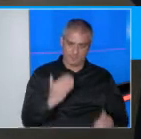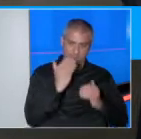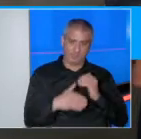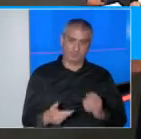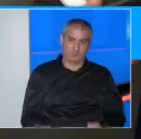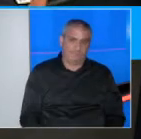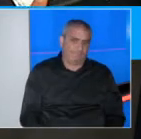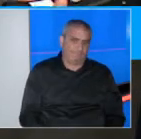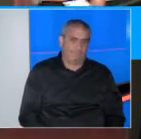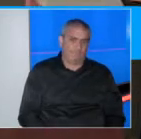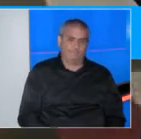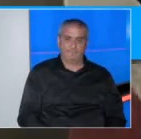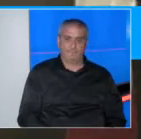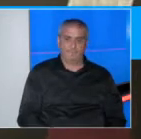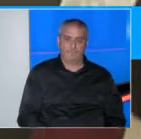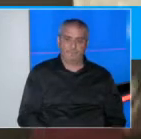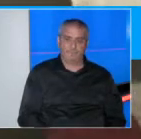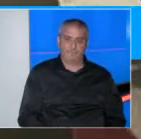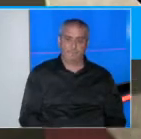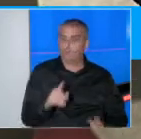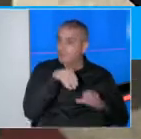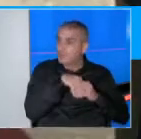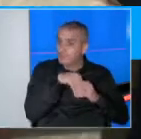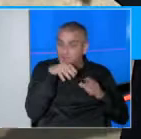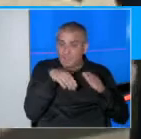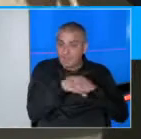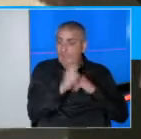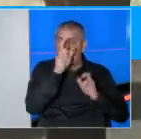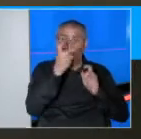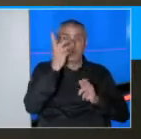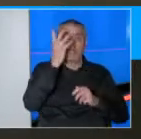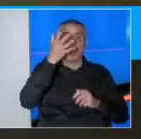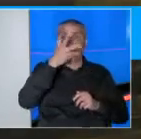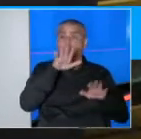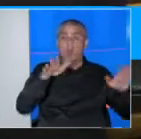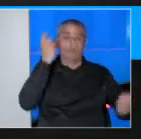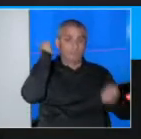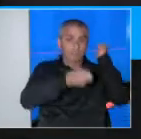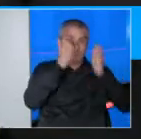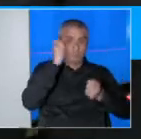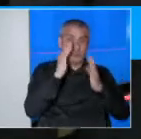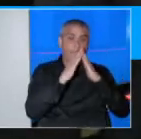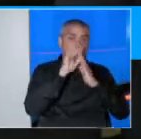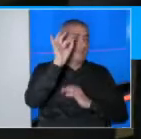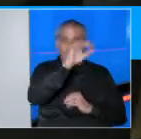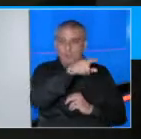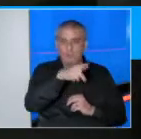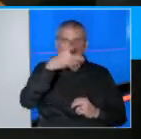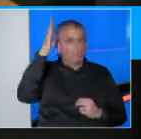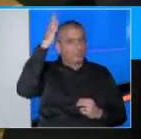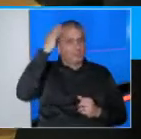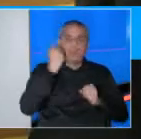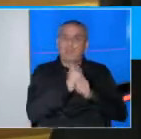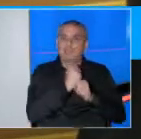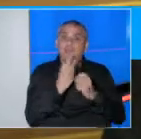של דבר, בנט אמר, הוא איתכם. ישב בממדים, ותושבי אלות חטפו עלות ואבנים ויריות לבית שלהם. נפתלי בנט